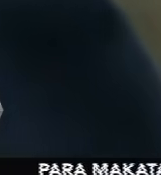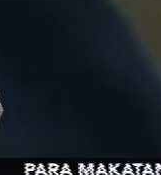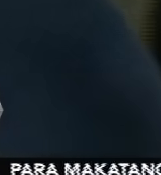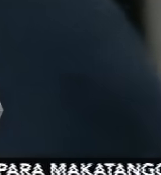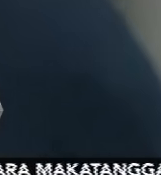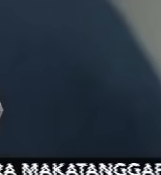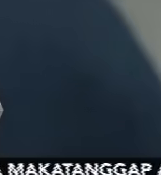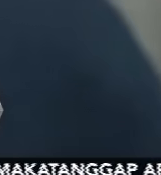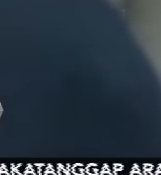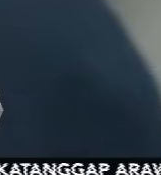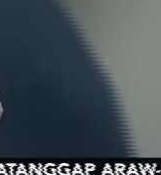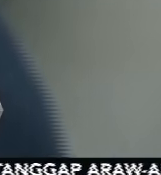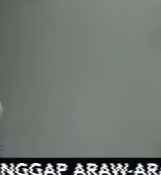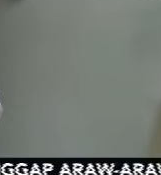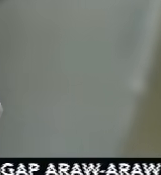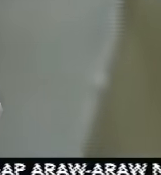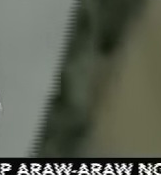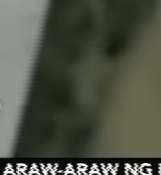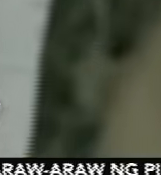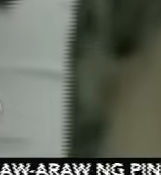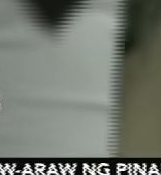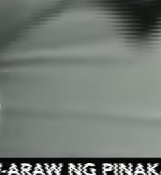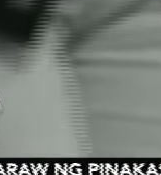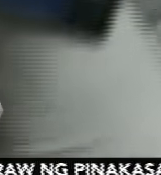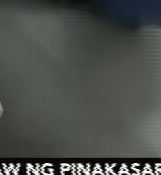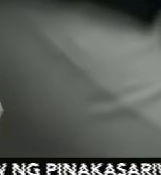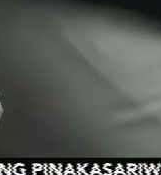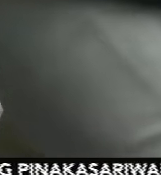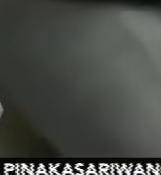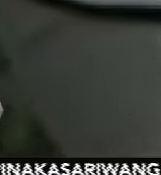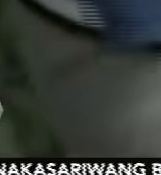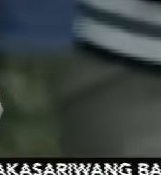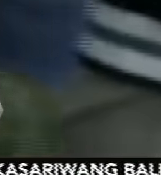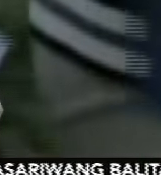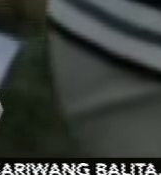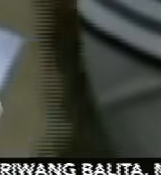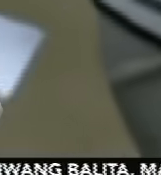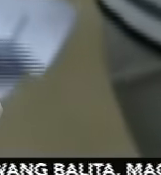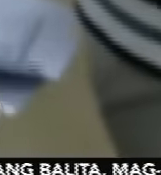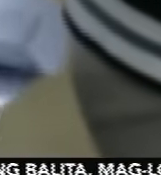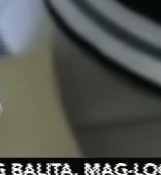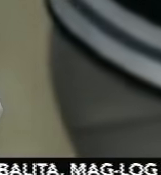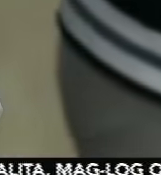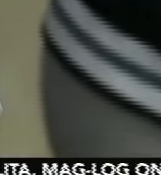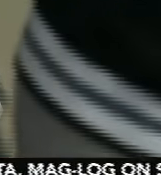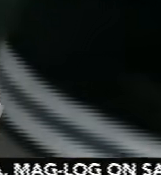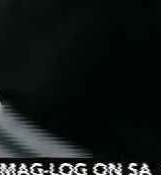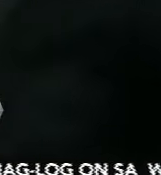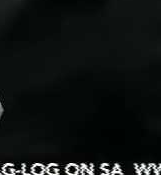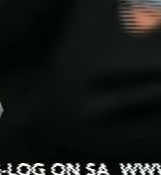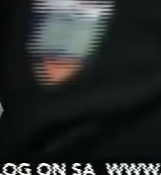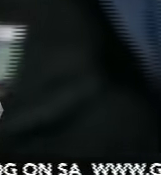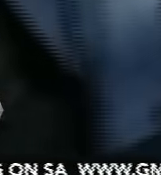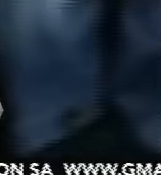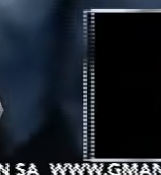Baka po soon, kung hindi man po ito yung taong ma-encounter nyo,